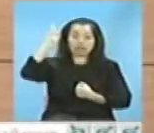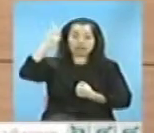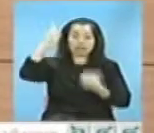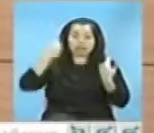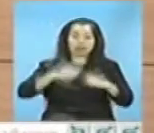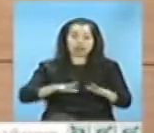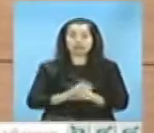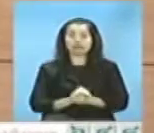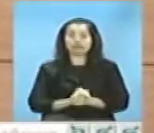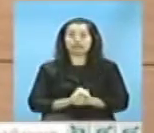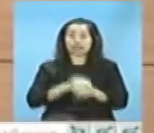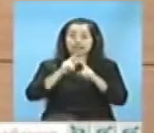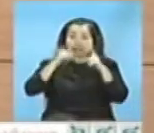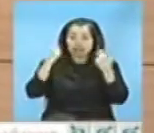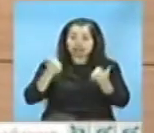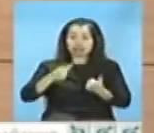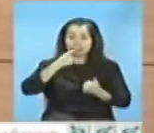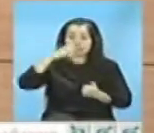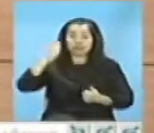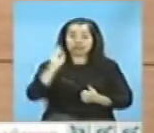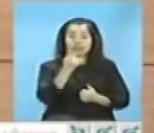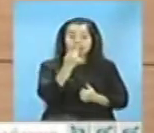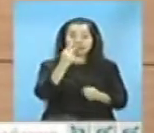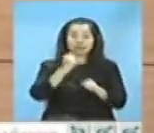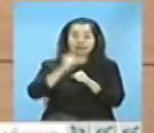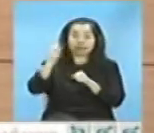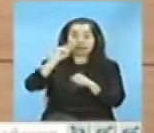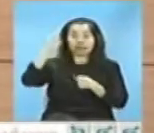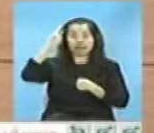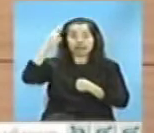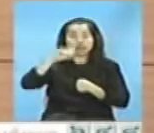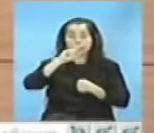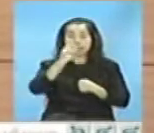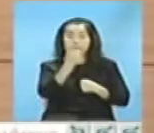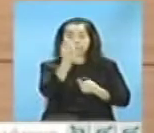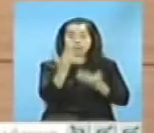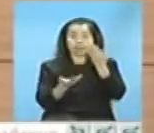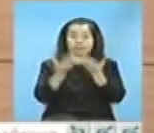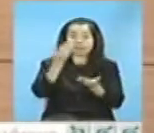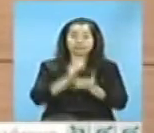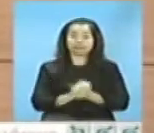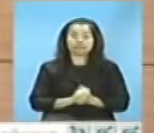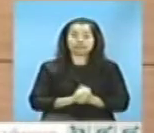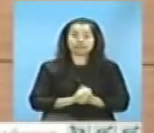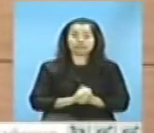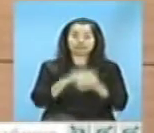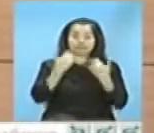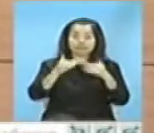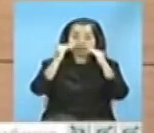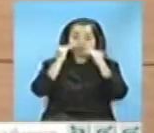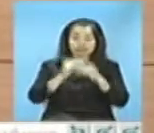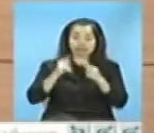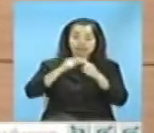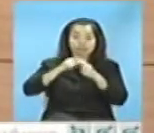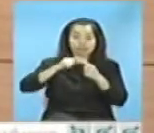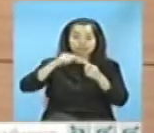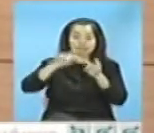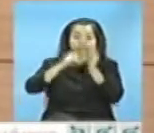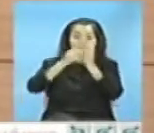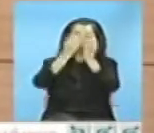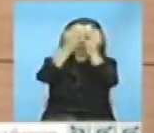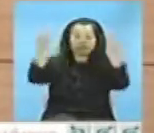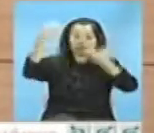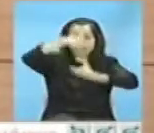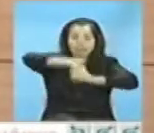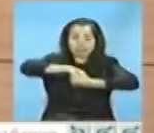สิทธิ์แห่งนี้แล้วเราจะล้มล้างสิ่งที่เราปฏิญาณไว้หรือไม่ นอกจากนั้นประมวลจริยธรรมของ